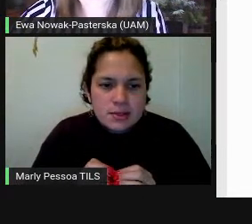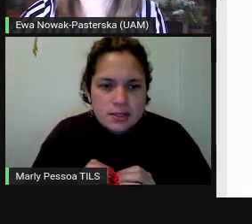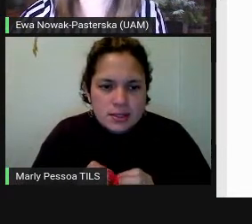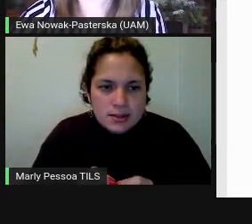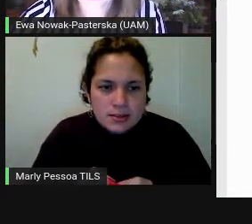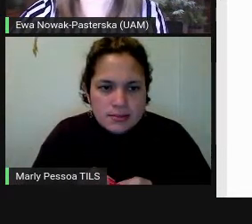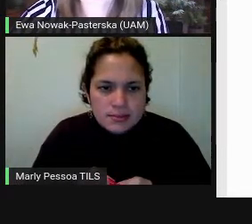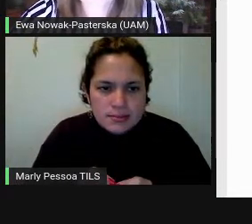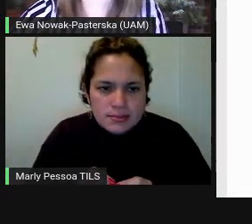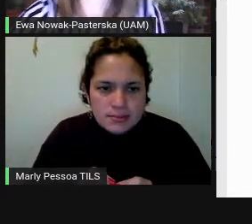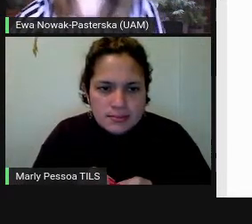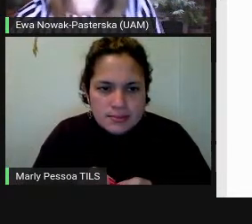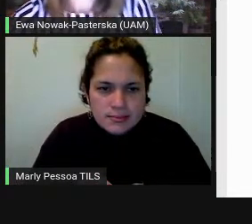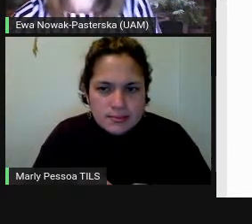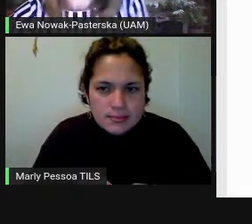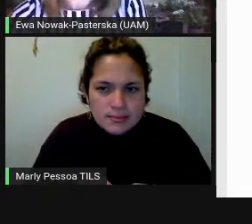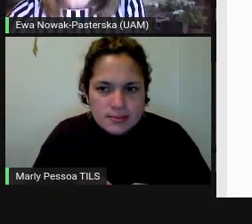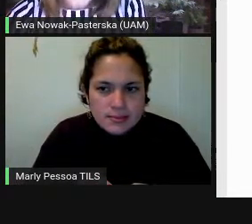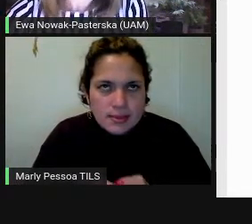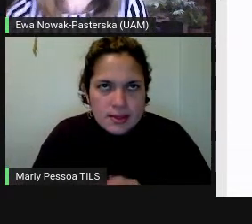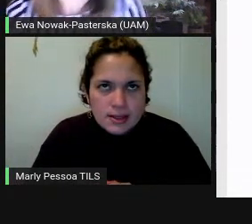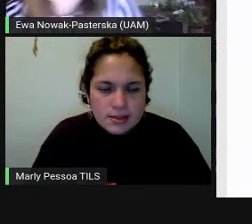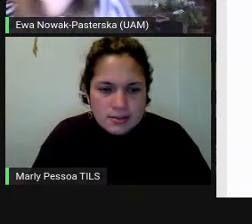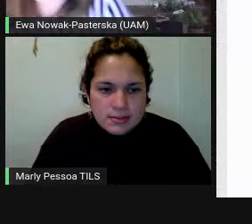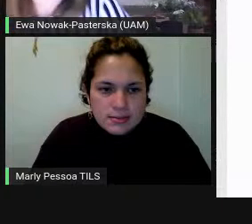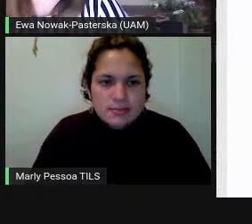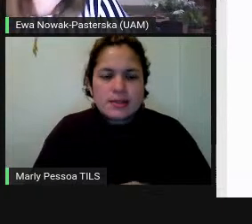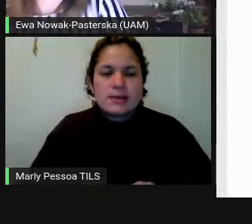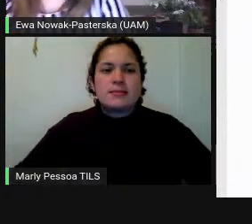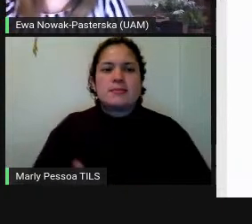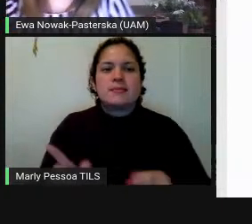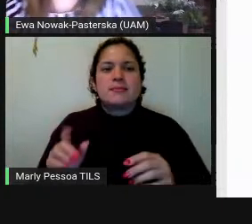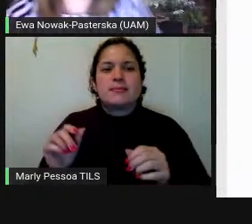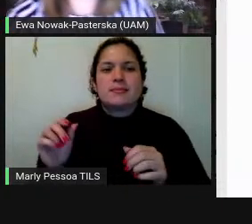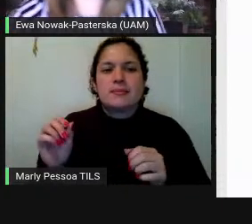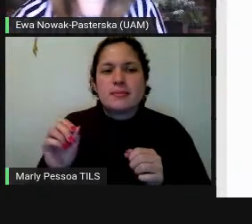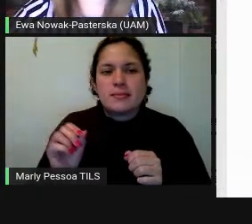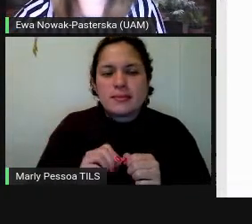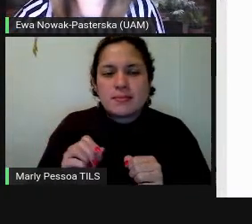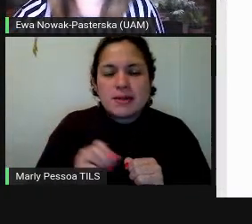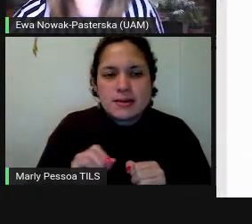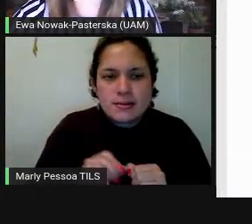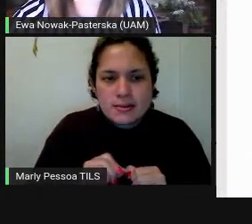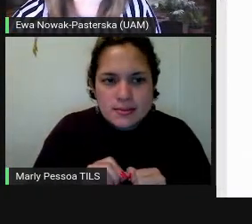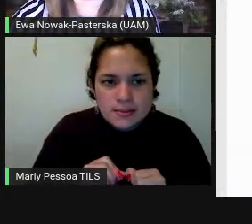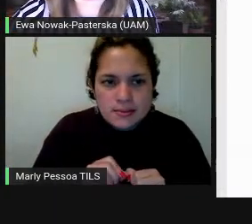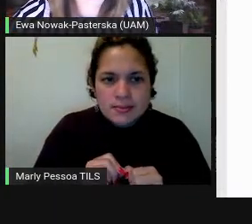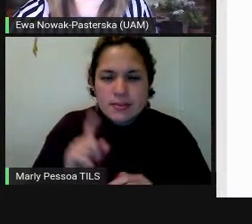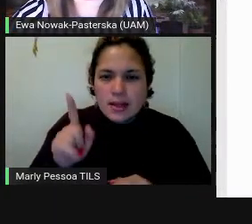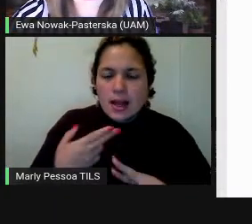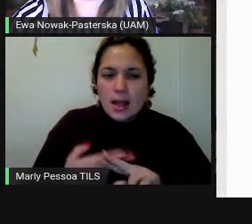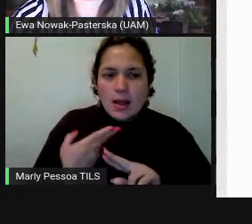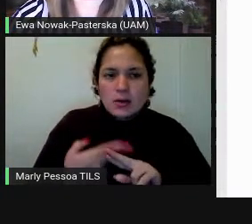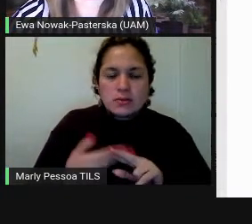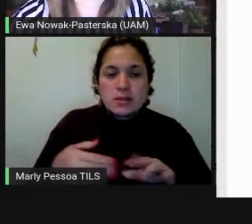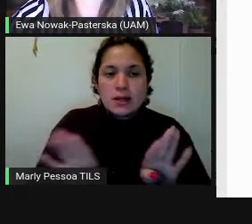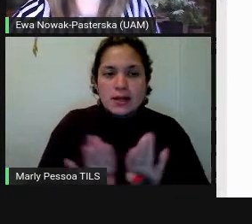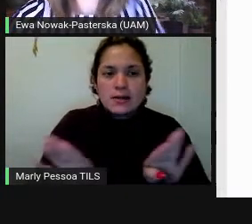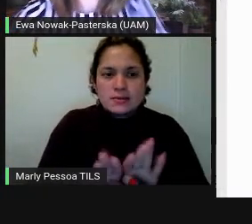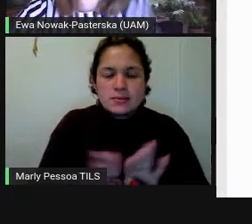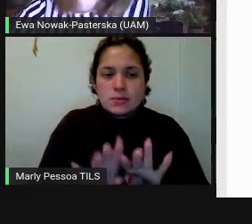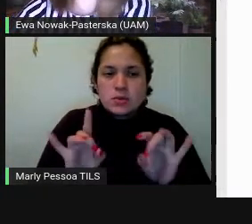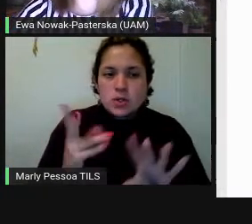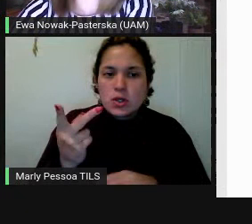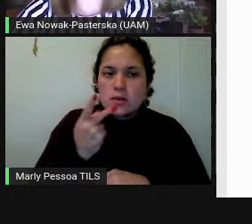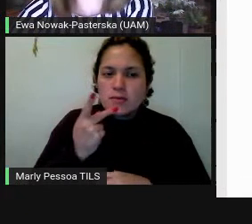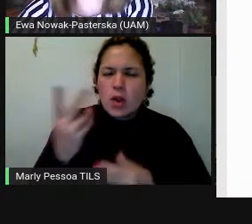a także od imion. Mm-hmm. I aqui vemos que como antes o ski era usado só para se referir